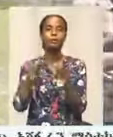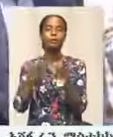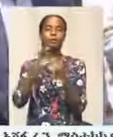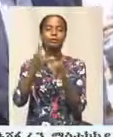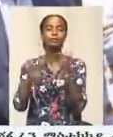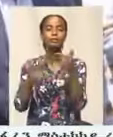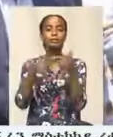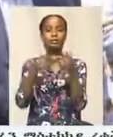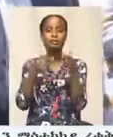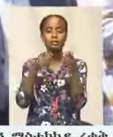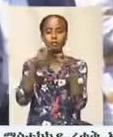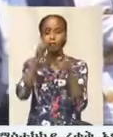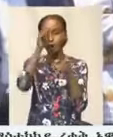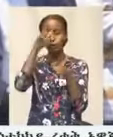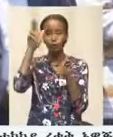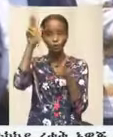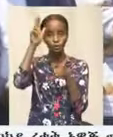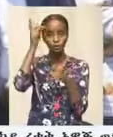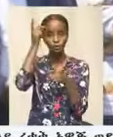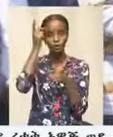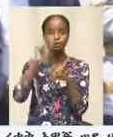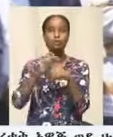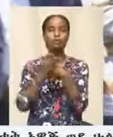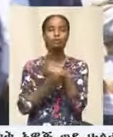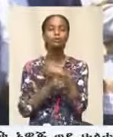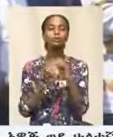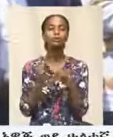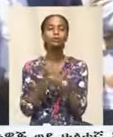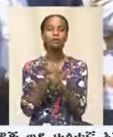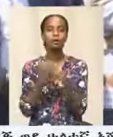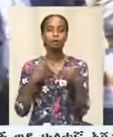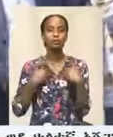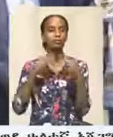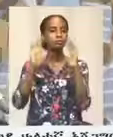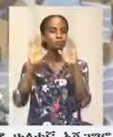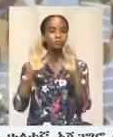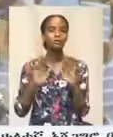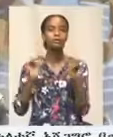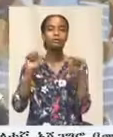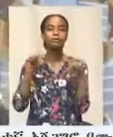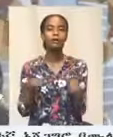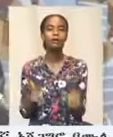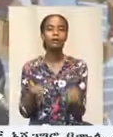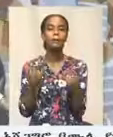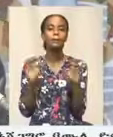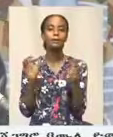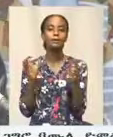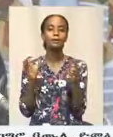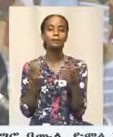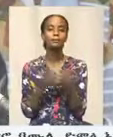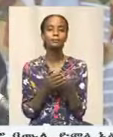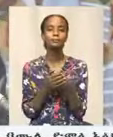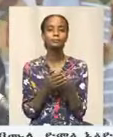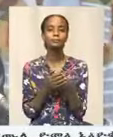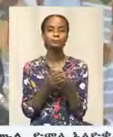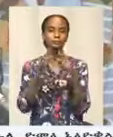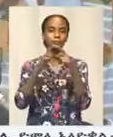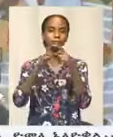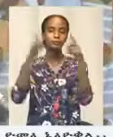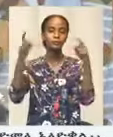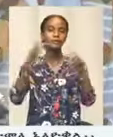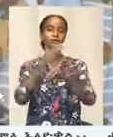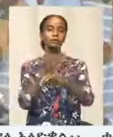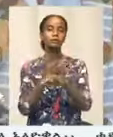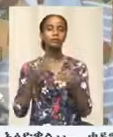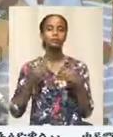ርዕሰ መስተዳደር አቶ ርስቱ ይርዳም ድርጅቱ እየሰራ ያለውን ስራ አድንቀዋል። ዛሬ ሚዲያ ትልቅ አቅም